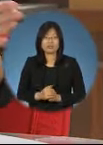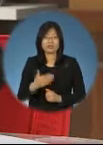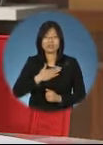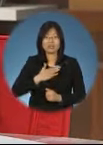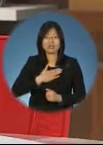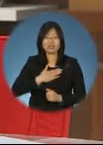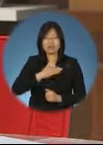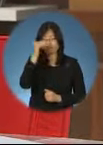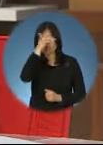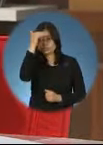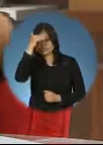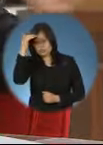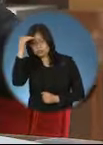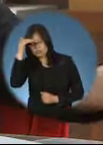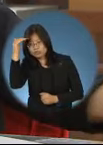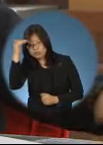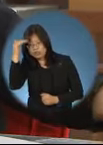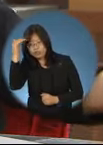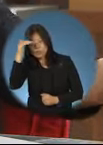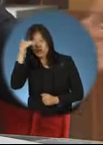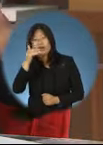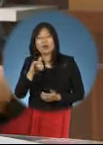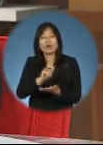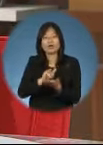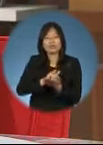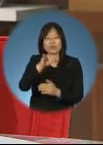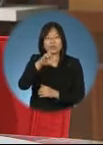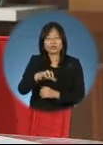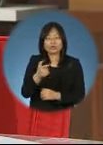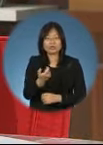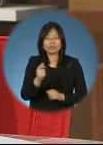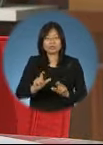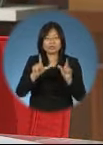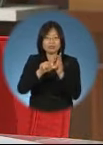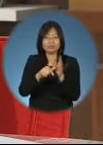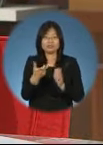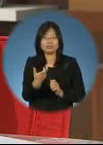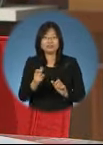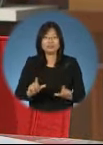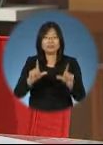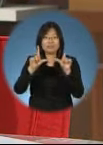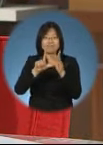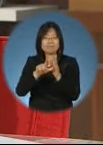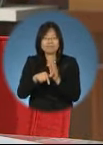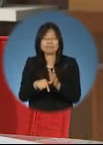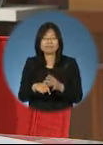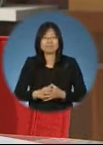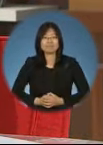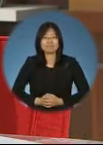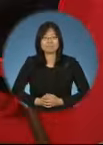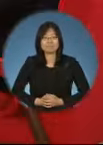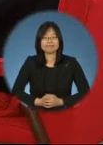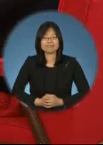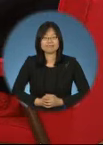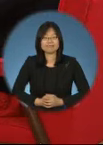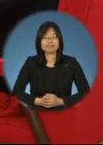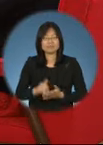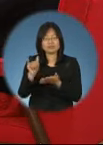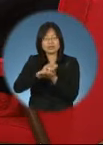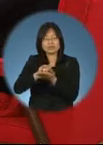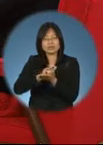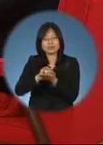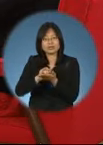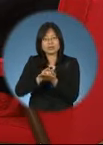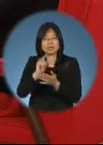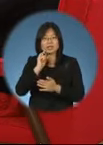다 둘러봤거든요. 네, 네, 네. 뉴욕이 얼마나 그 60년대, 70년대 예. 그 뉴욕